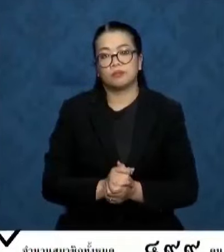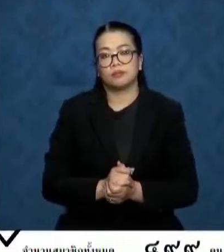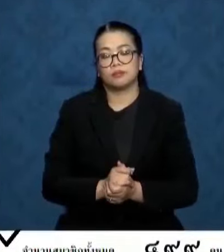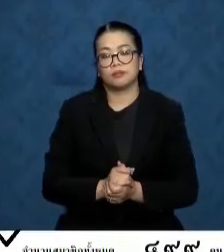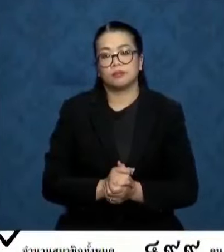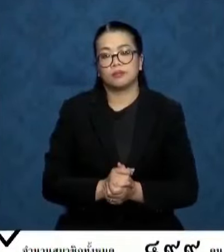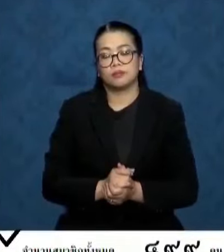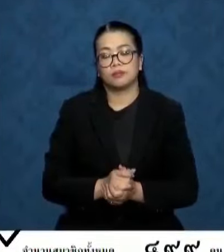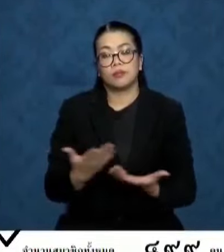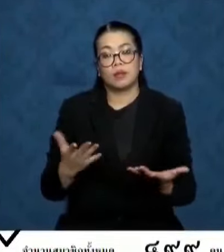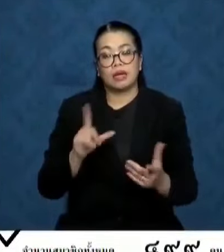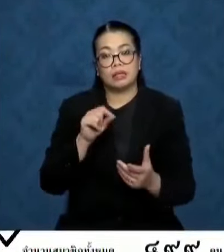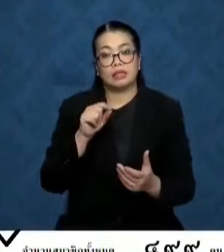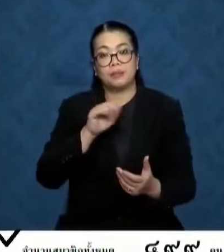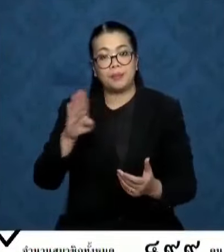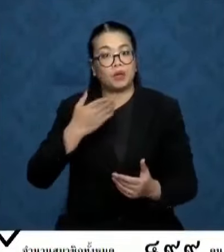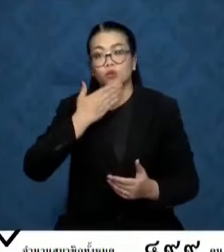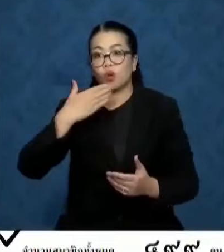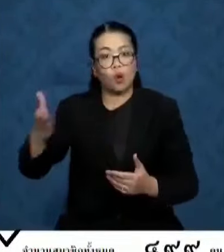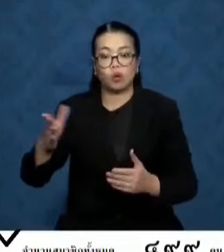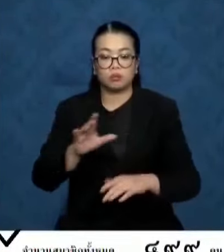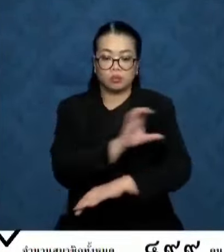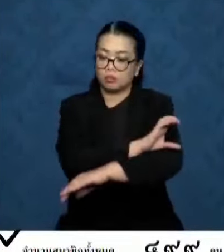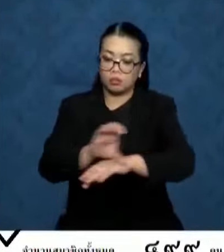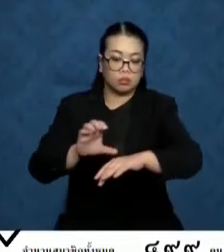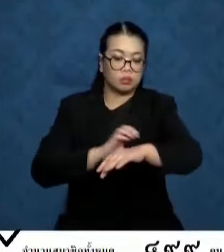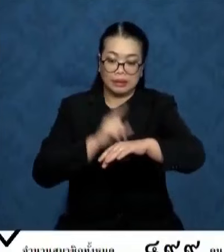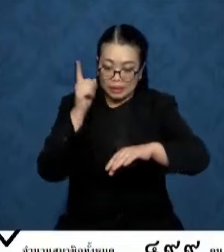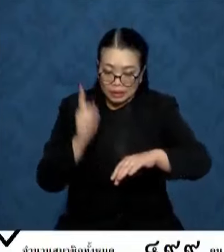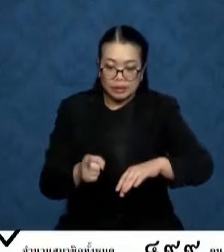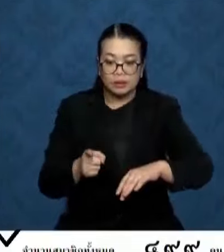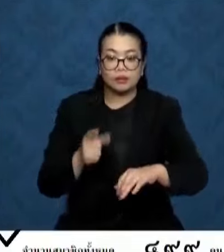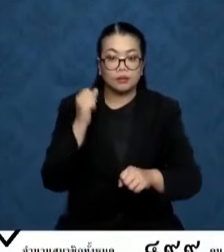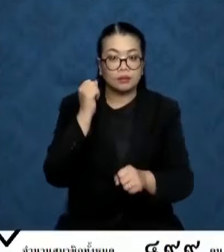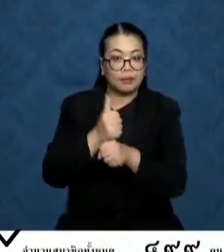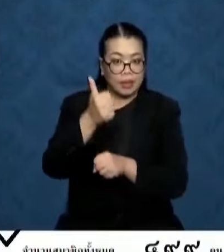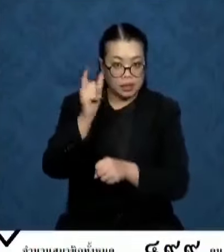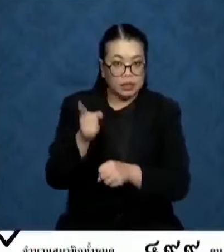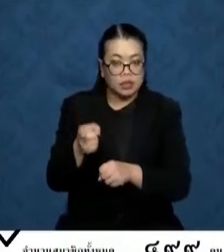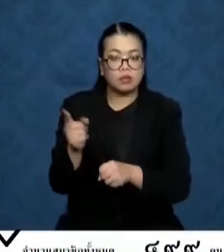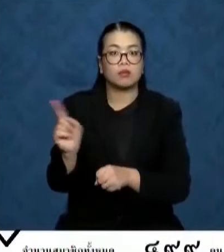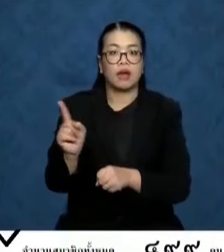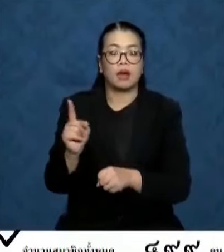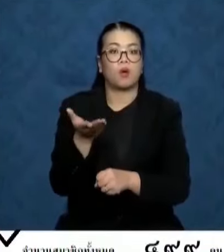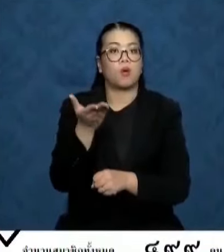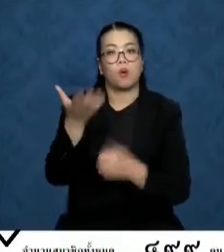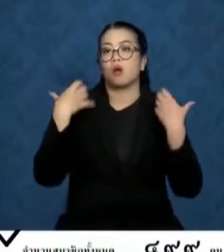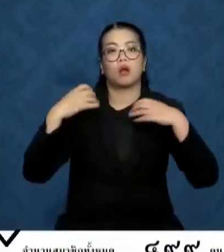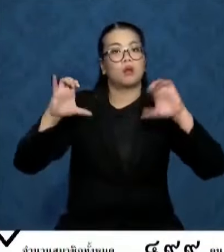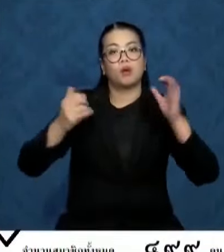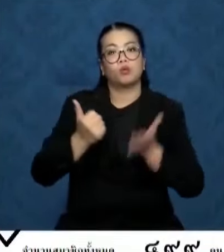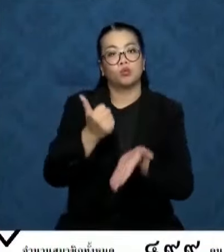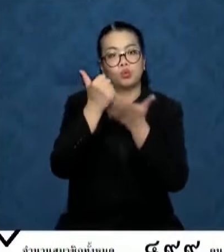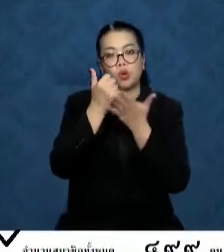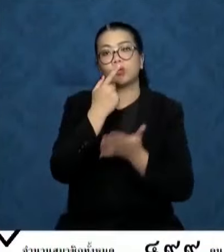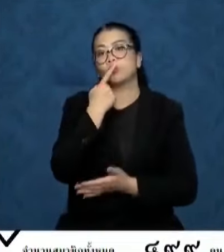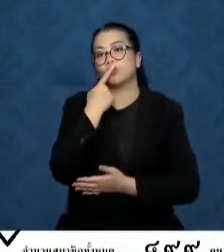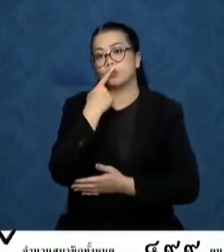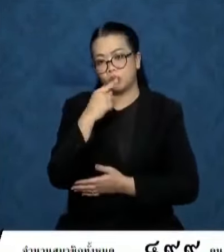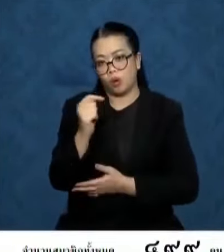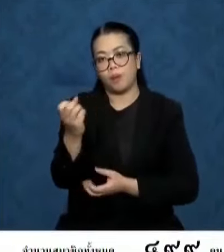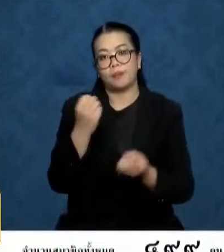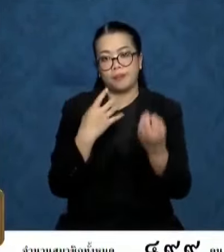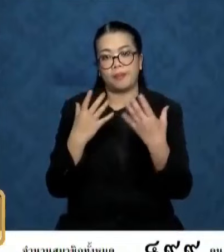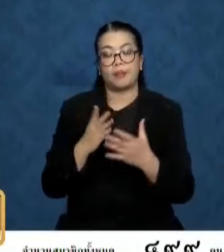คือแล้ว 20 บาทตลอดสายของจริงจะได้เมอไรขอให้รัฐบาลช่วยตอบด้วยครับ